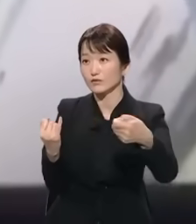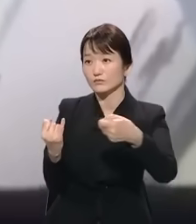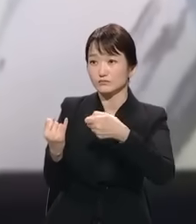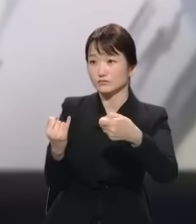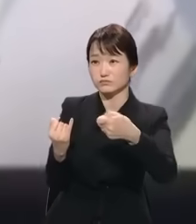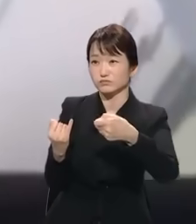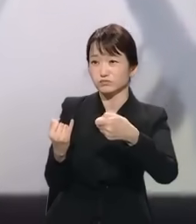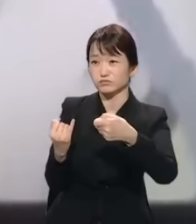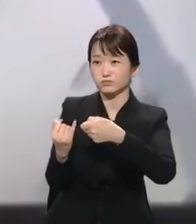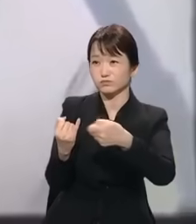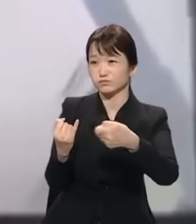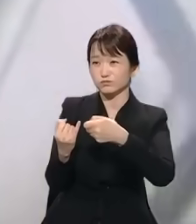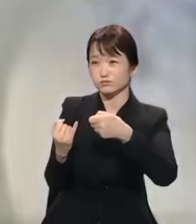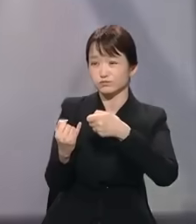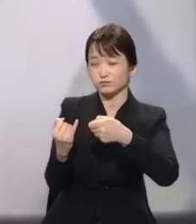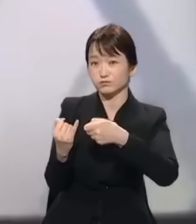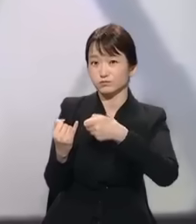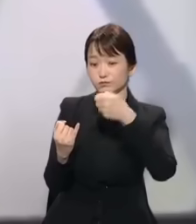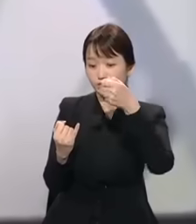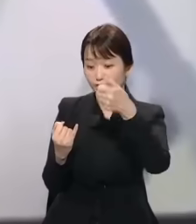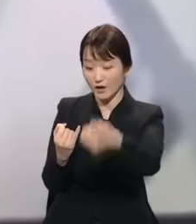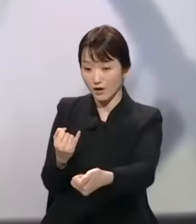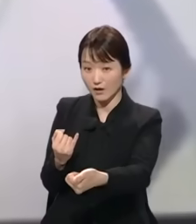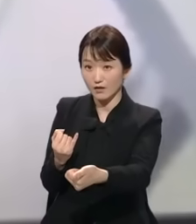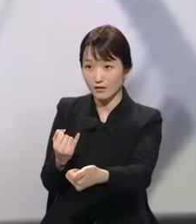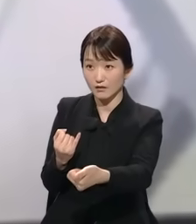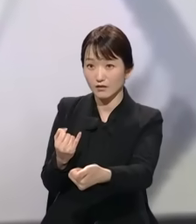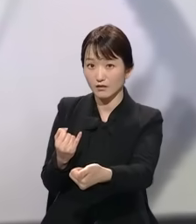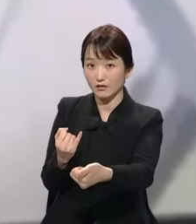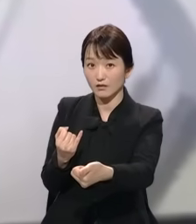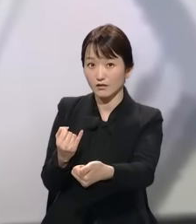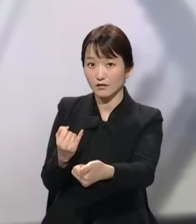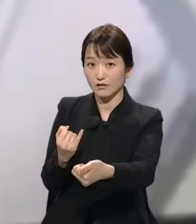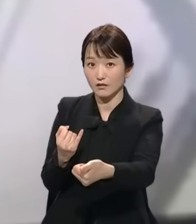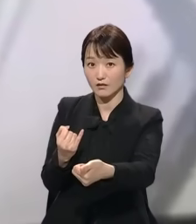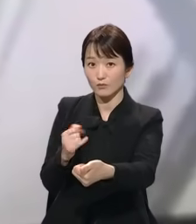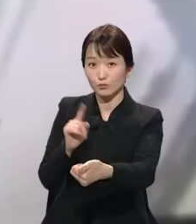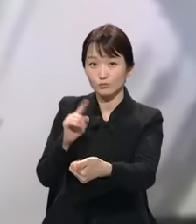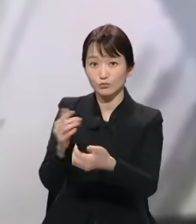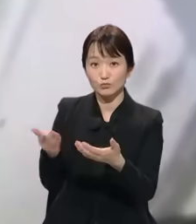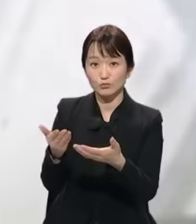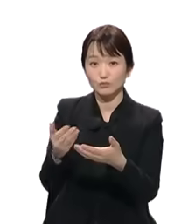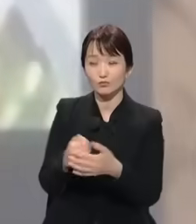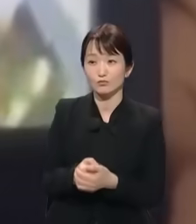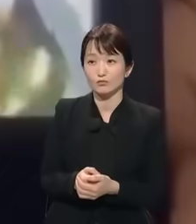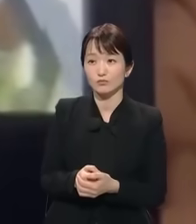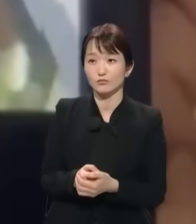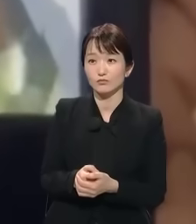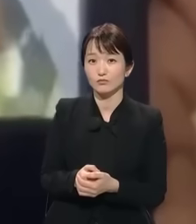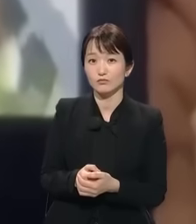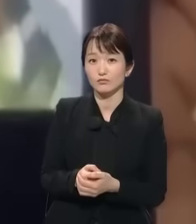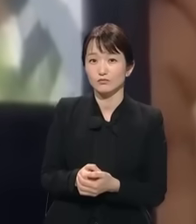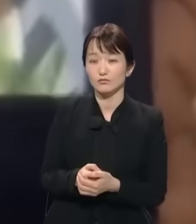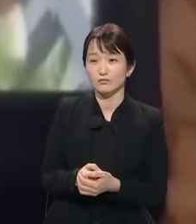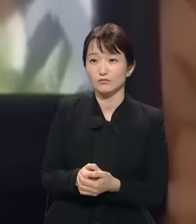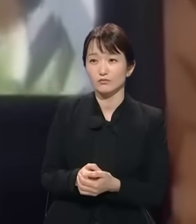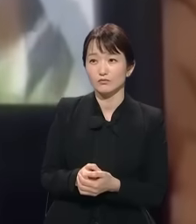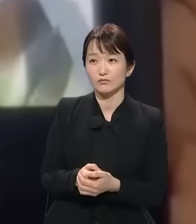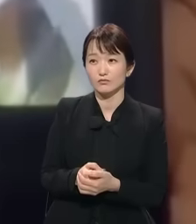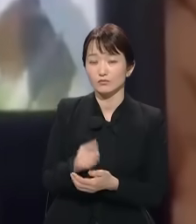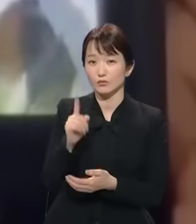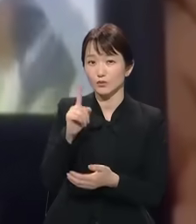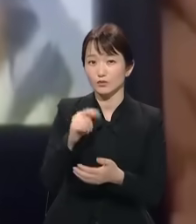하다가요, 그만 쌩쌩 달리는 열차 밖으로 떨어져 버린 걸 알았습니다. 이게 뭐 한 거예요, 근데? 이게 범행 타이밍을 노리던